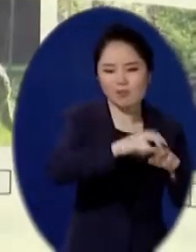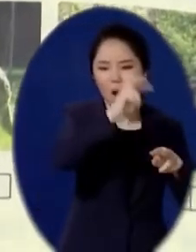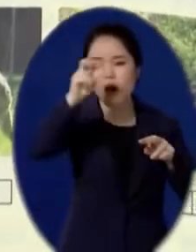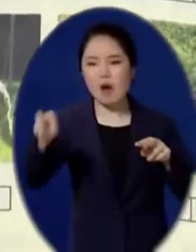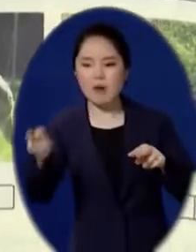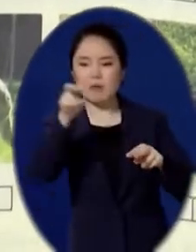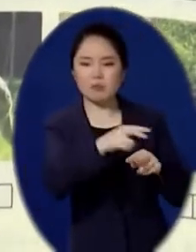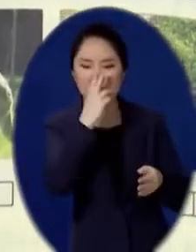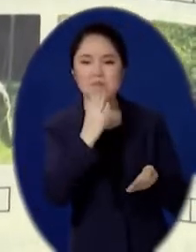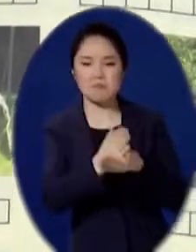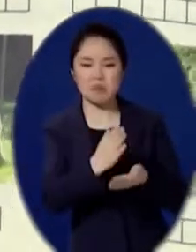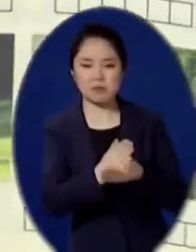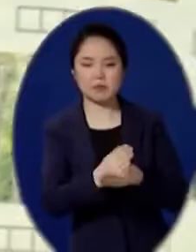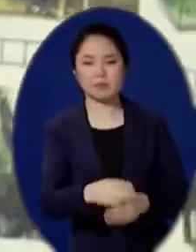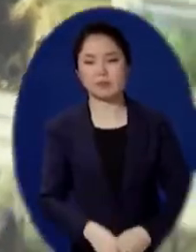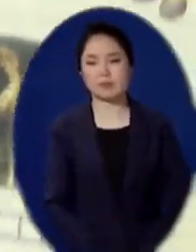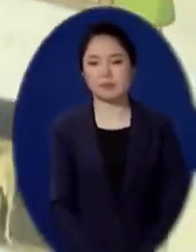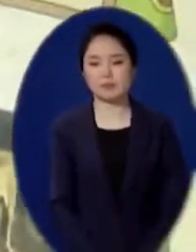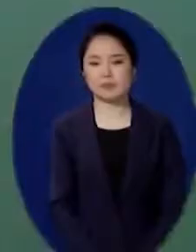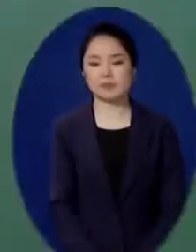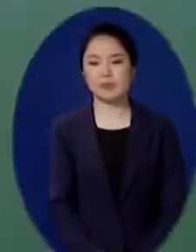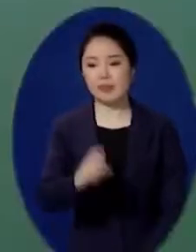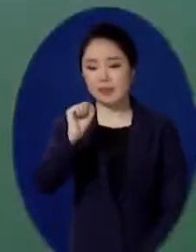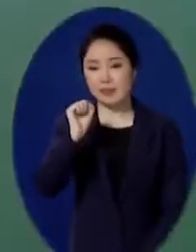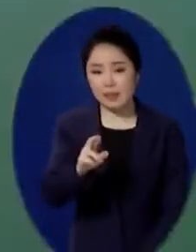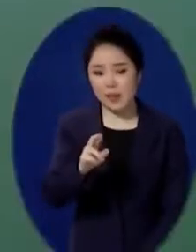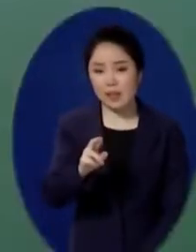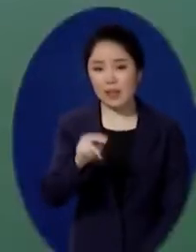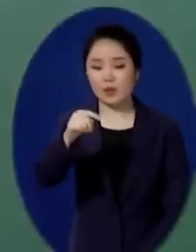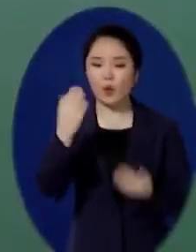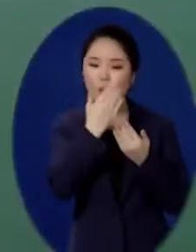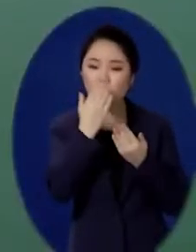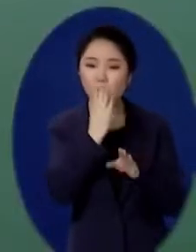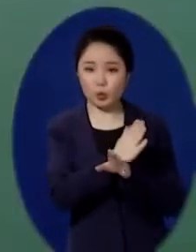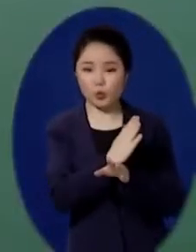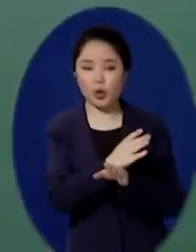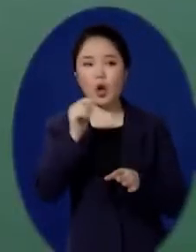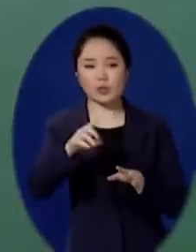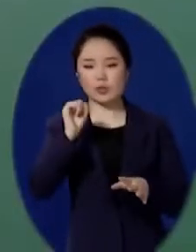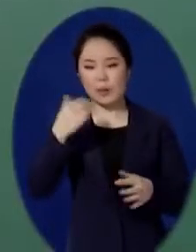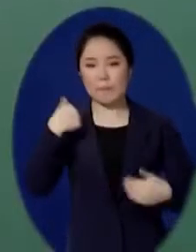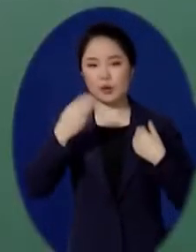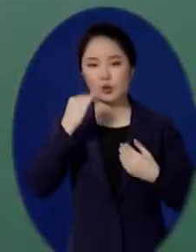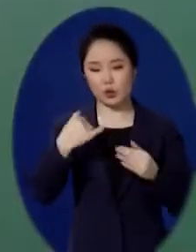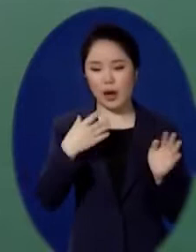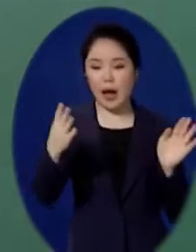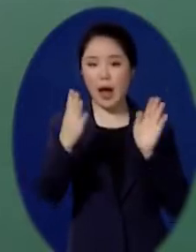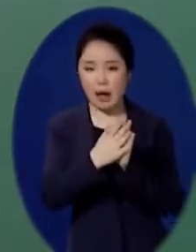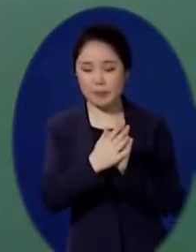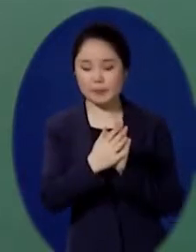олсонд дүүжлэгдэн. За бид шүлгээ түрүүн орлуулж унссан учраас багшин сая хамтдаа